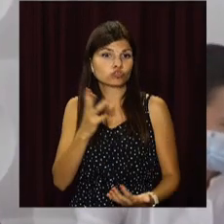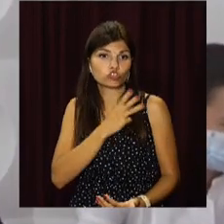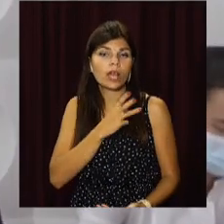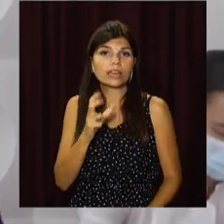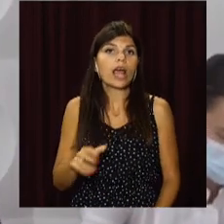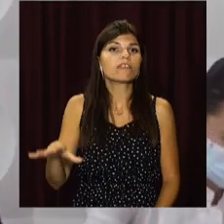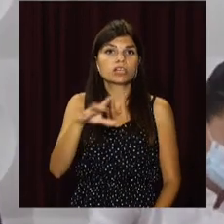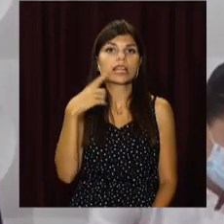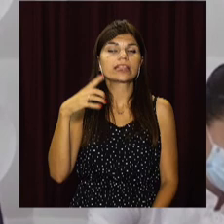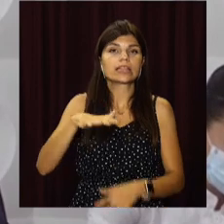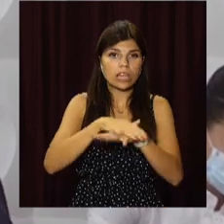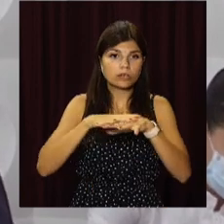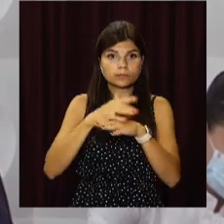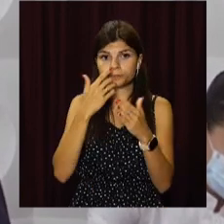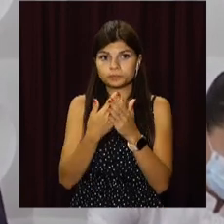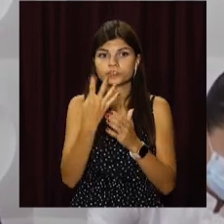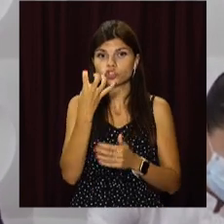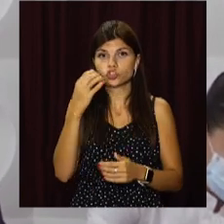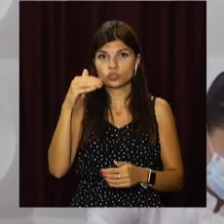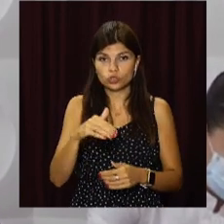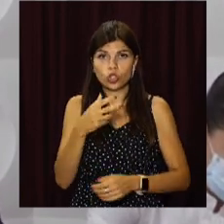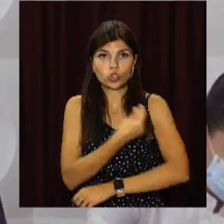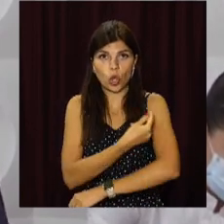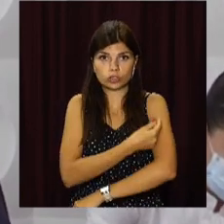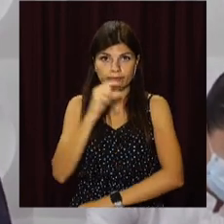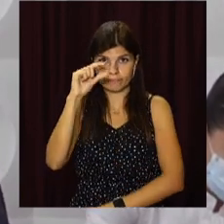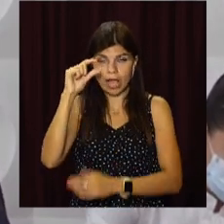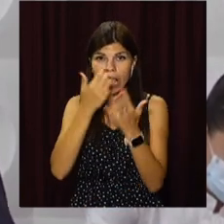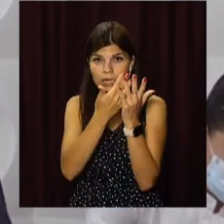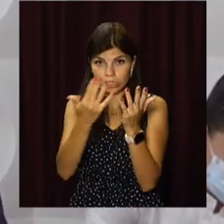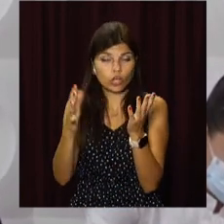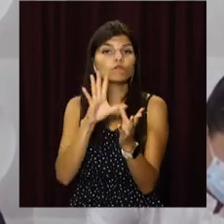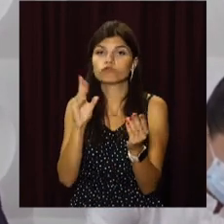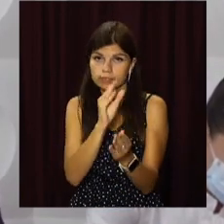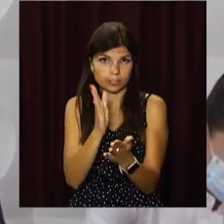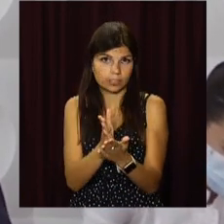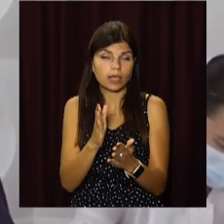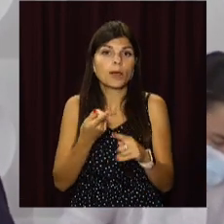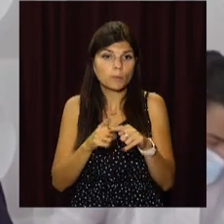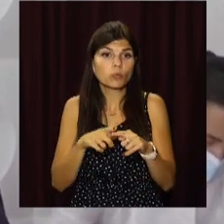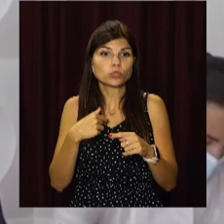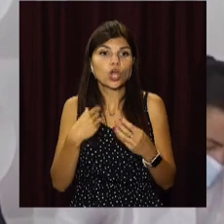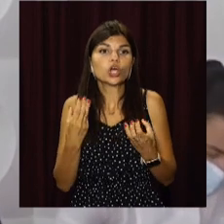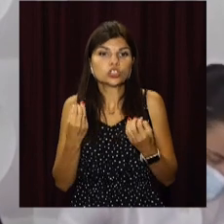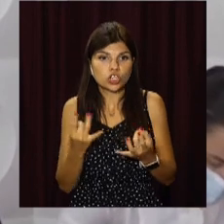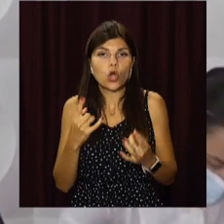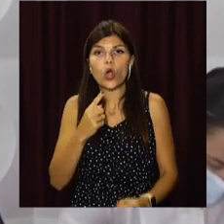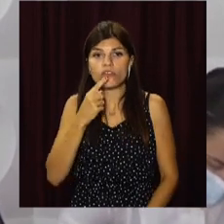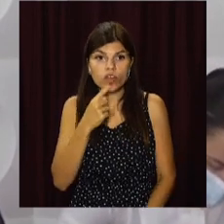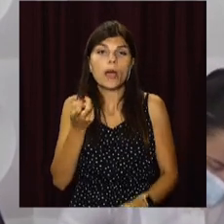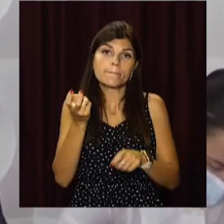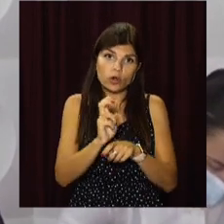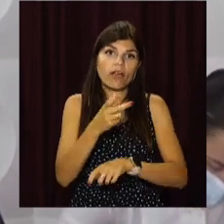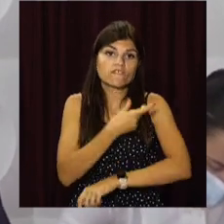всій території області десь близько 400 тисяч доз всіх цих вакцин, які представлені. Тому я ще раз говорю,